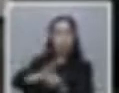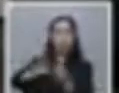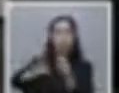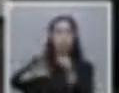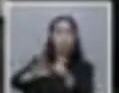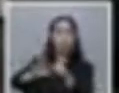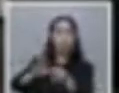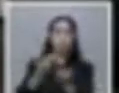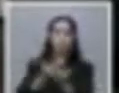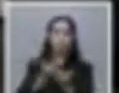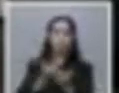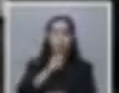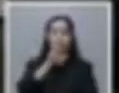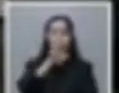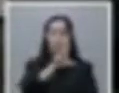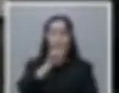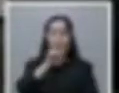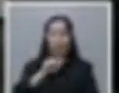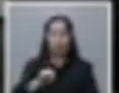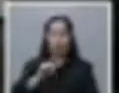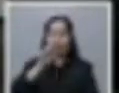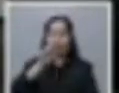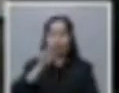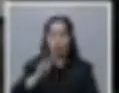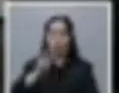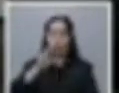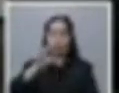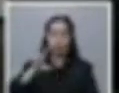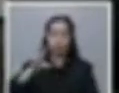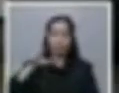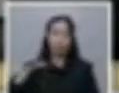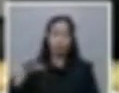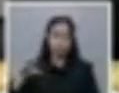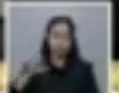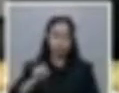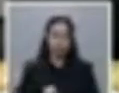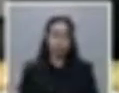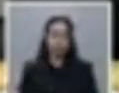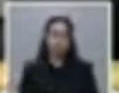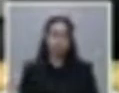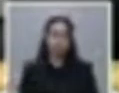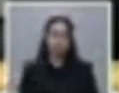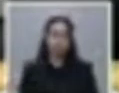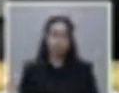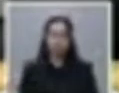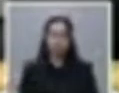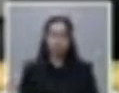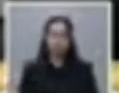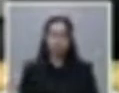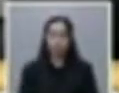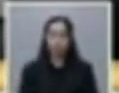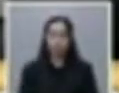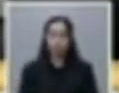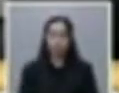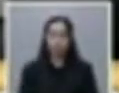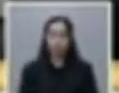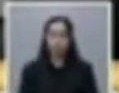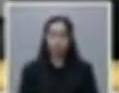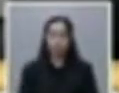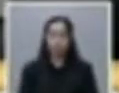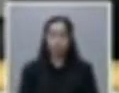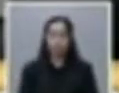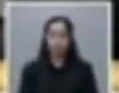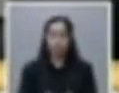วนเงิน 3.2 ล้านล้านหรือ3ล้าน2แสนล้านบาทปรับลดลงร้